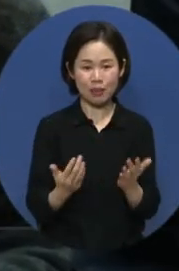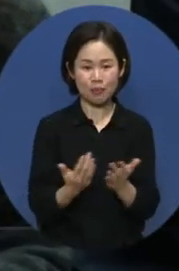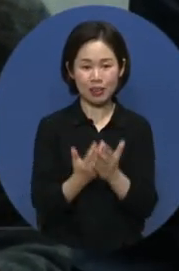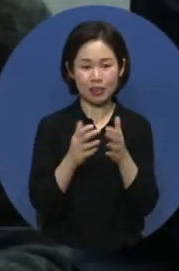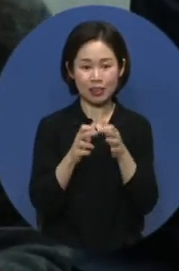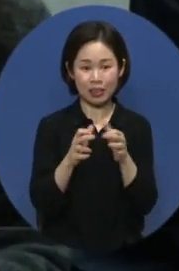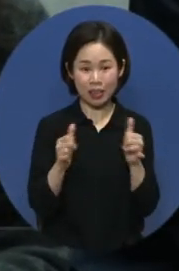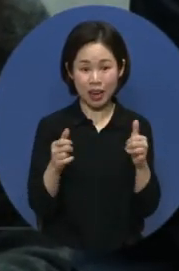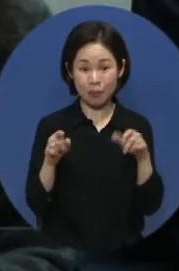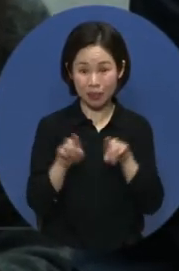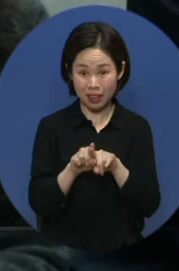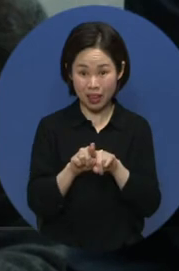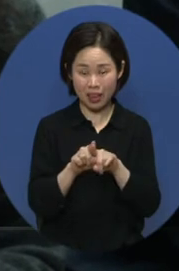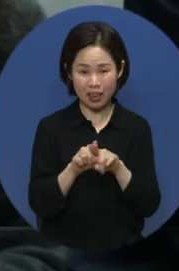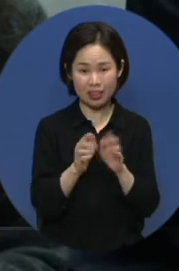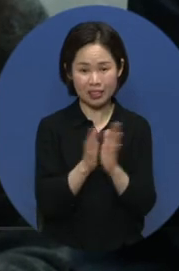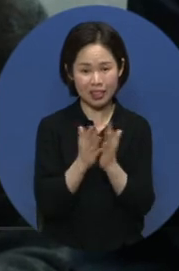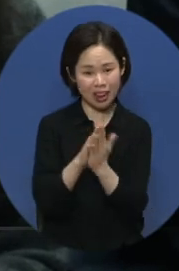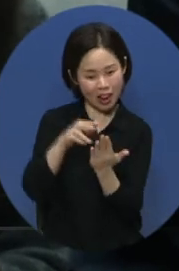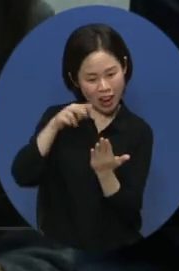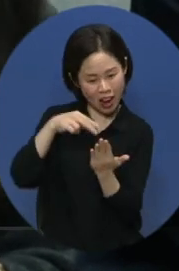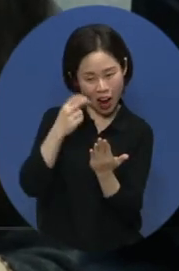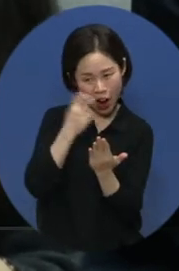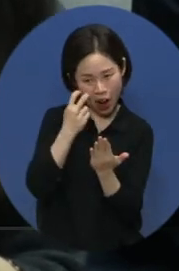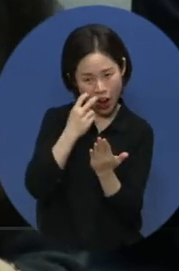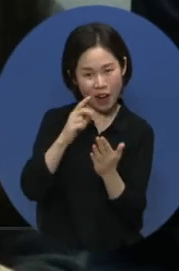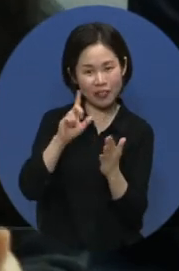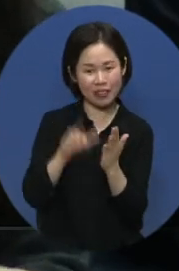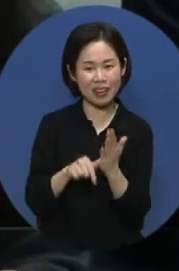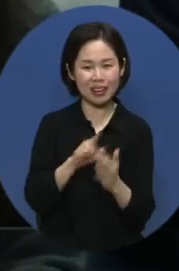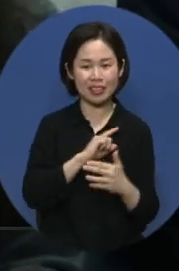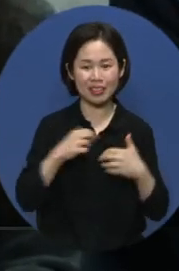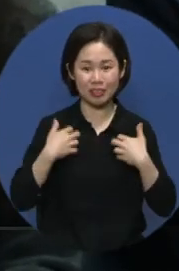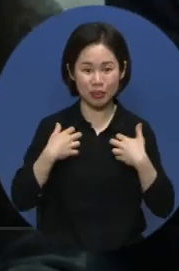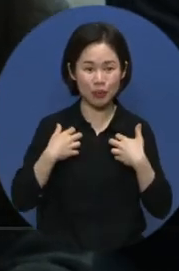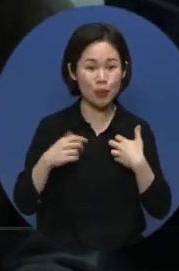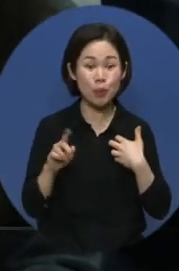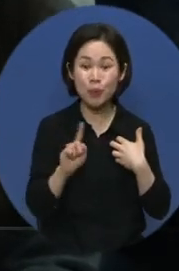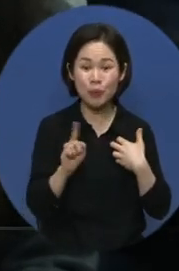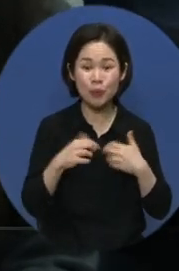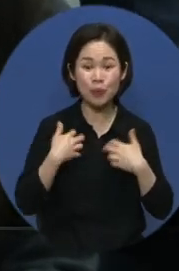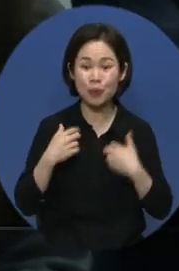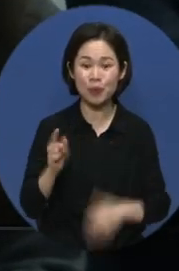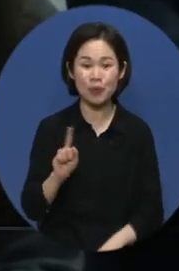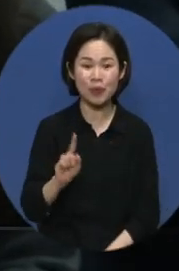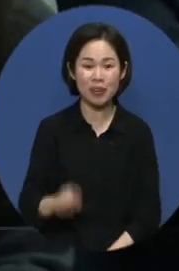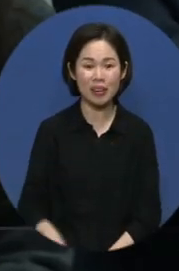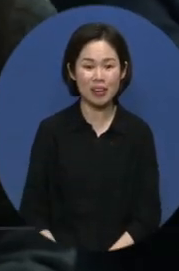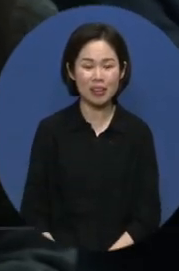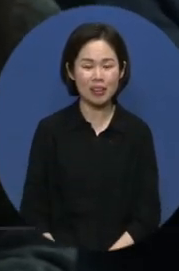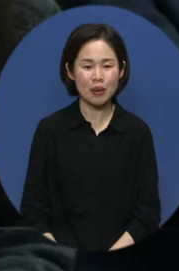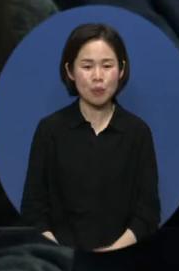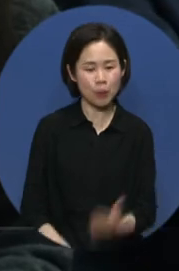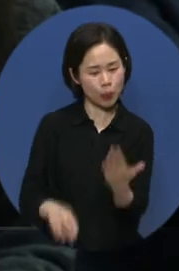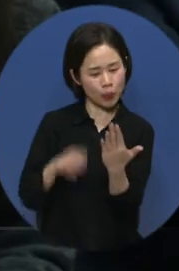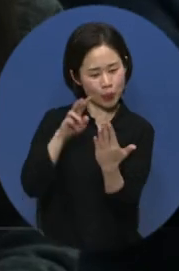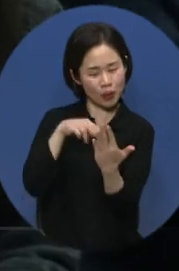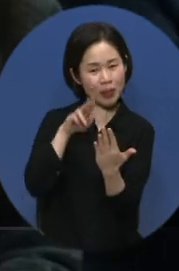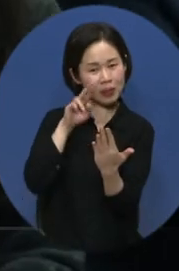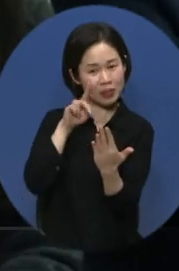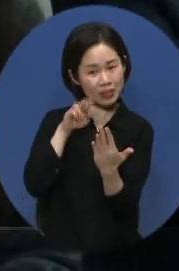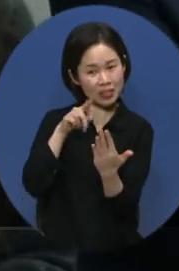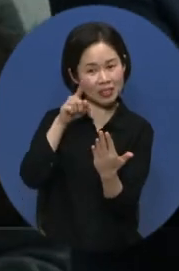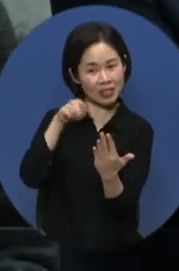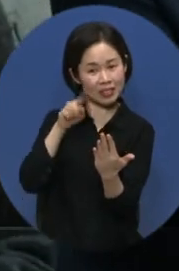반려자녀분들이랑 같이 감사할 때니까 제일 재밌었어요. 어떤 부분이 제일 재밌었어요? 그 틀린 부분